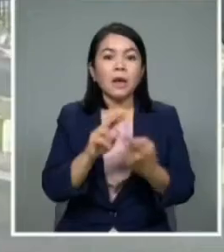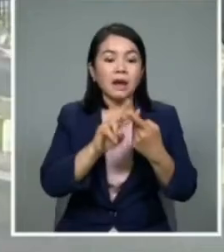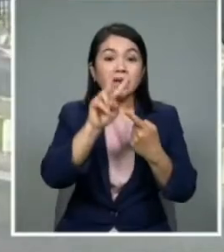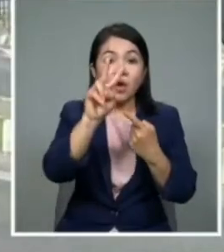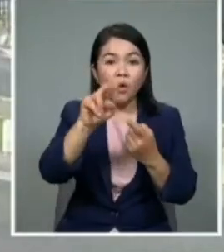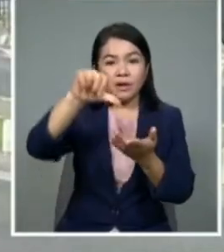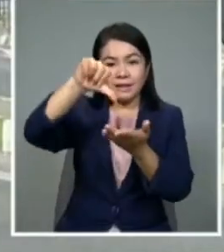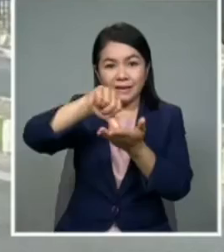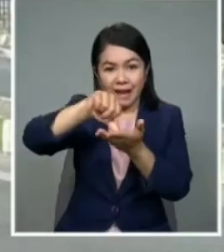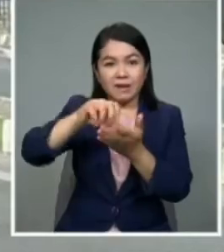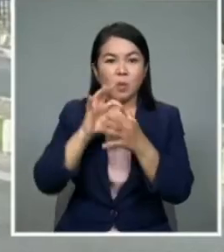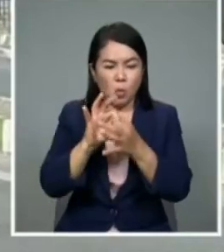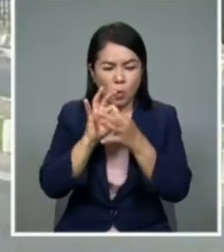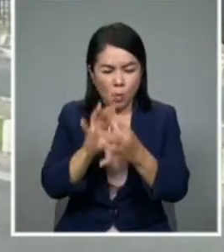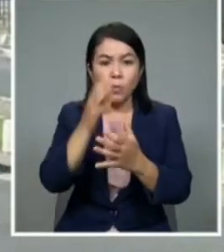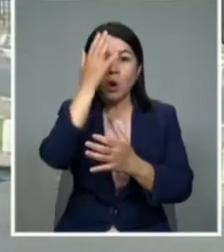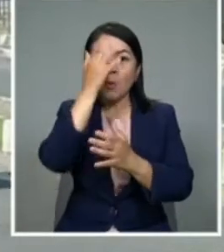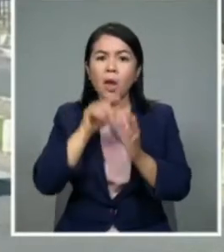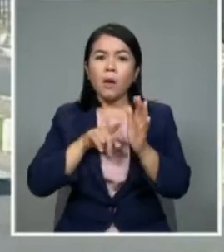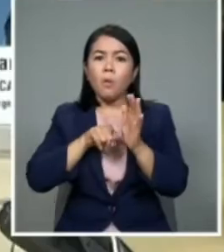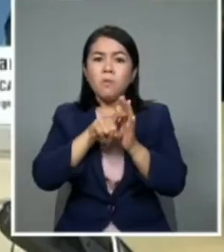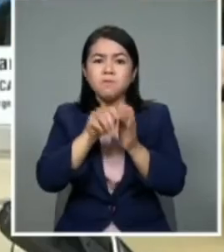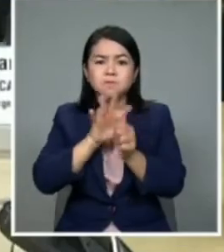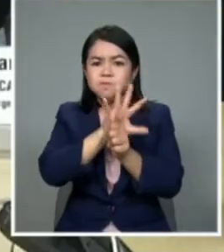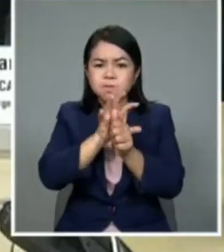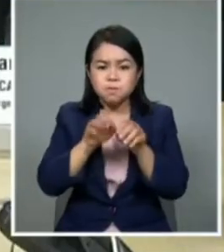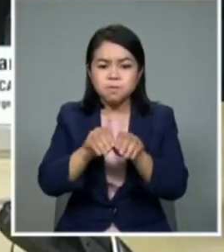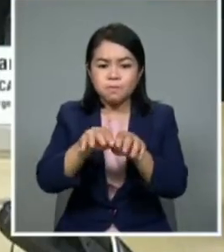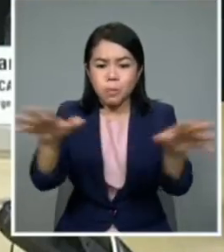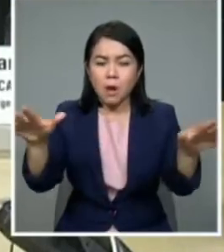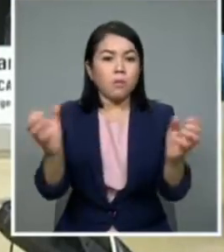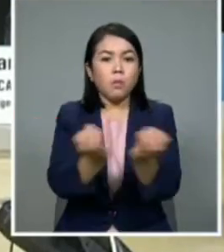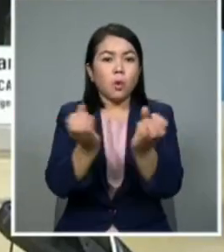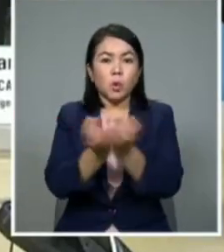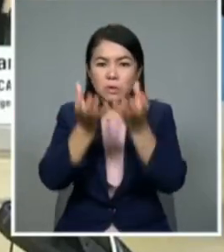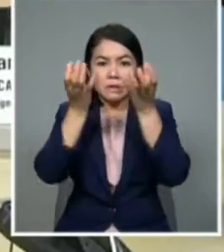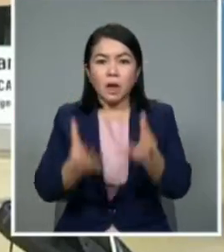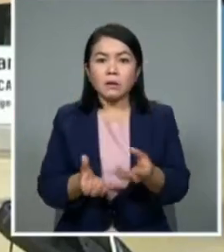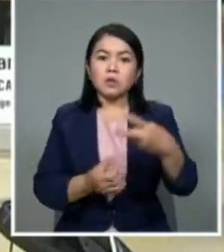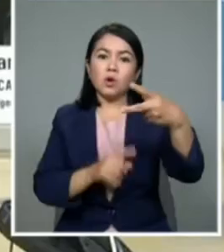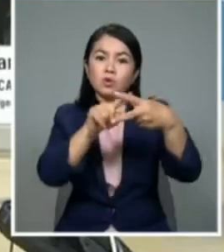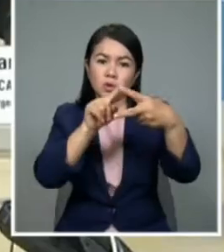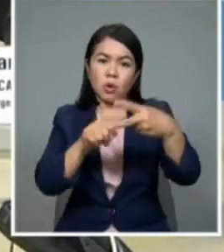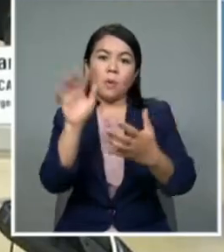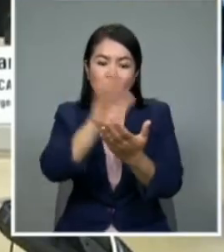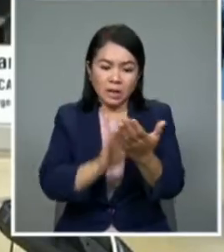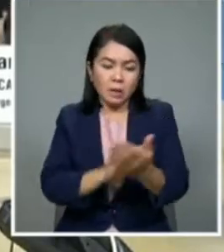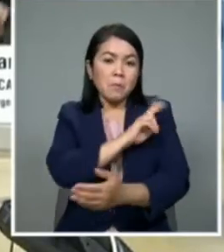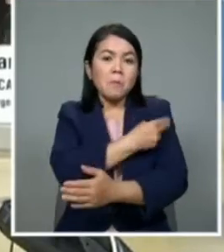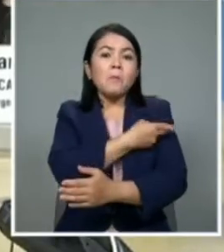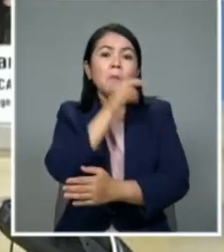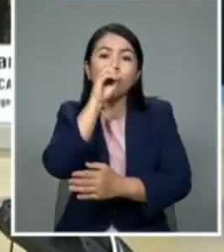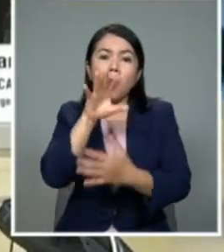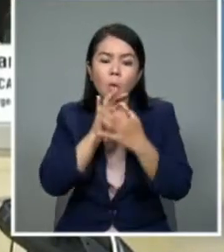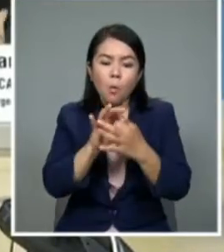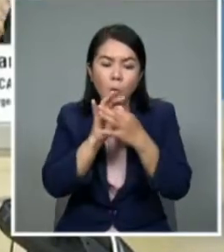งก็คืออิหร่านซึ่งมีการระบาดของโควิด-19 ที่รุนแรงมากที่สุดในโลกณขณะนี้นายแพทย์ไรอันบอกว่าอิตาลีตอนนี้เนี่ย